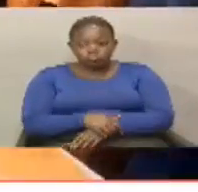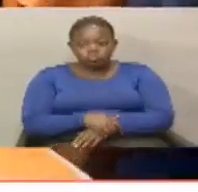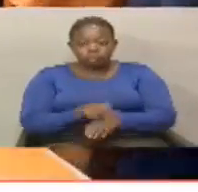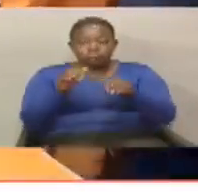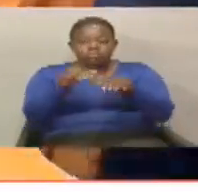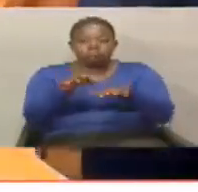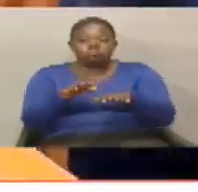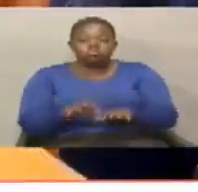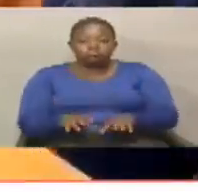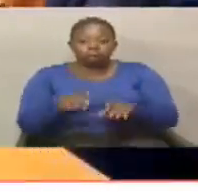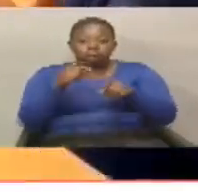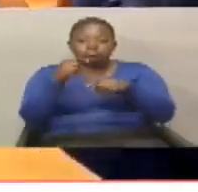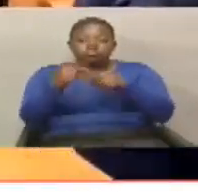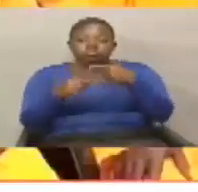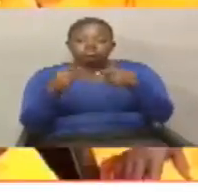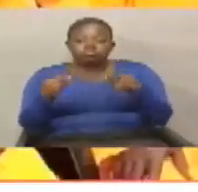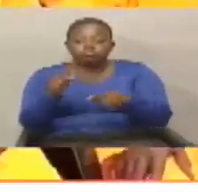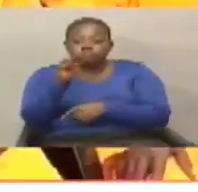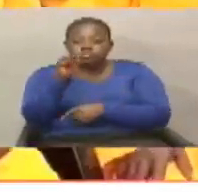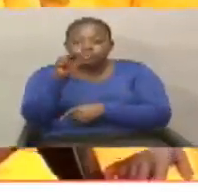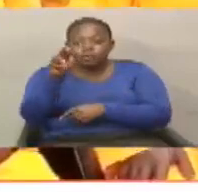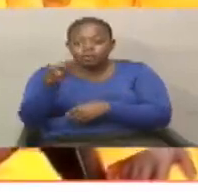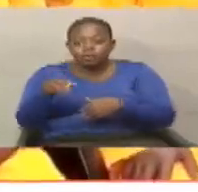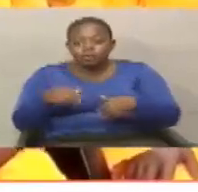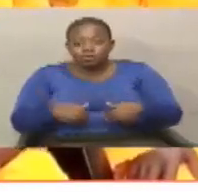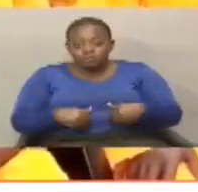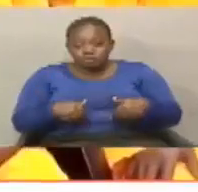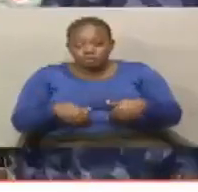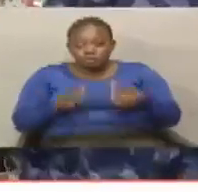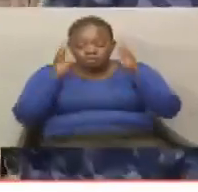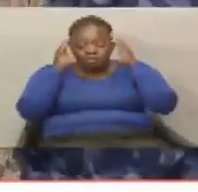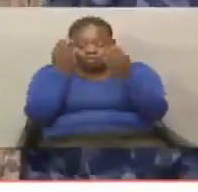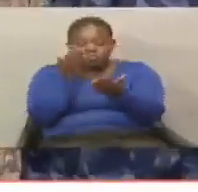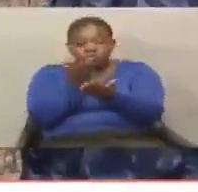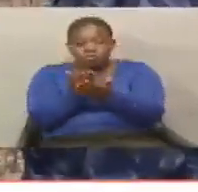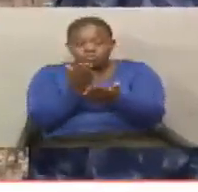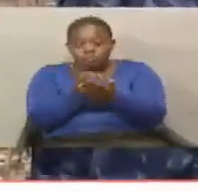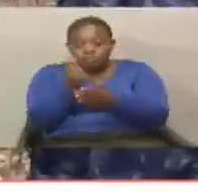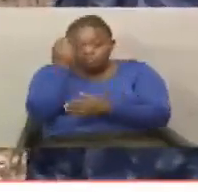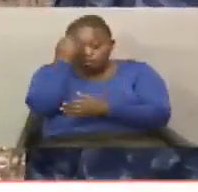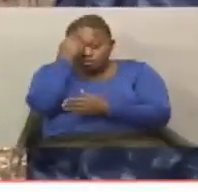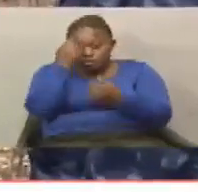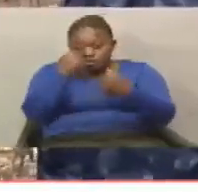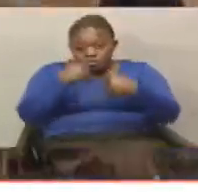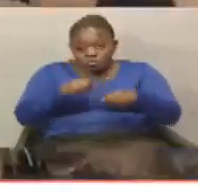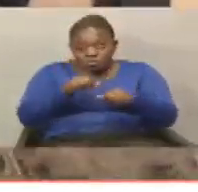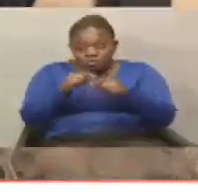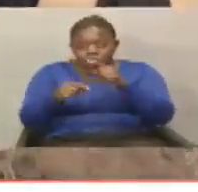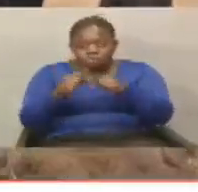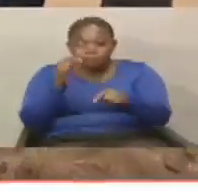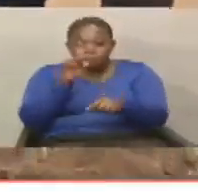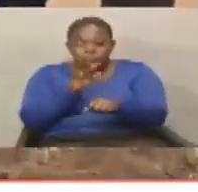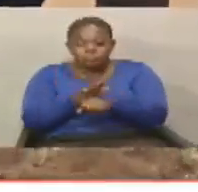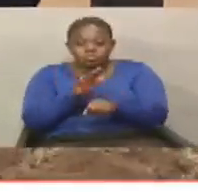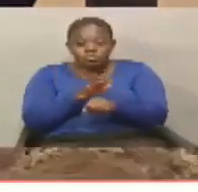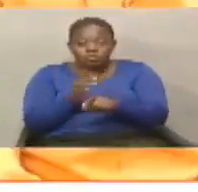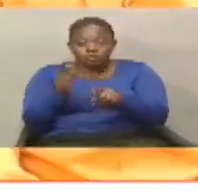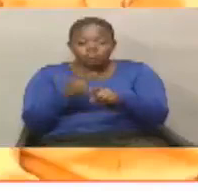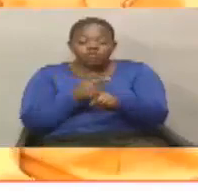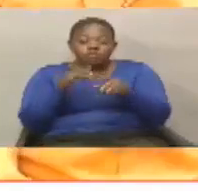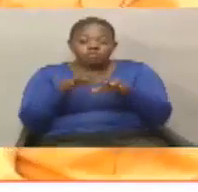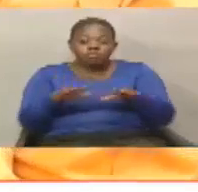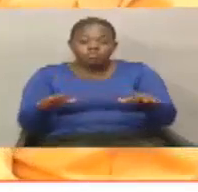Ng'okuziika Naava kugenda maaso, aba NRM Youth Brigade Mubende balajanidde gavumenti ebeeko kyekola ku ttemu erisusse nga kiva ku